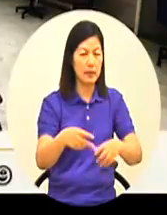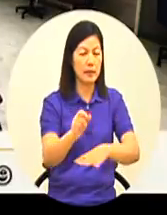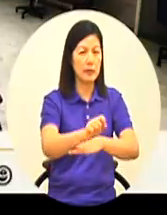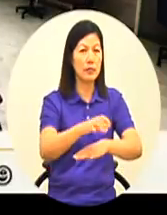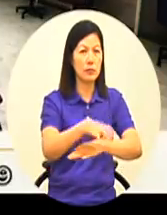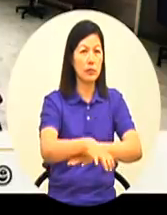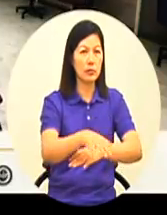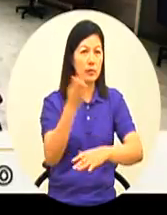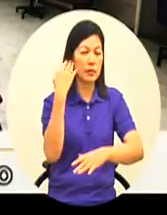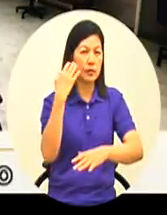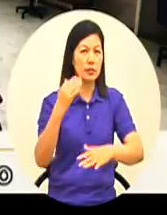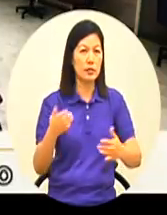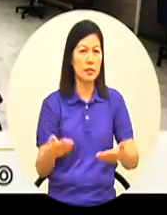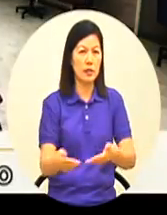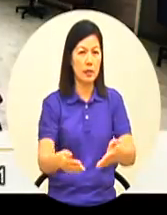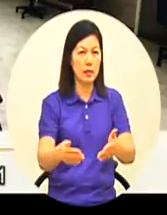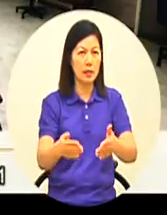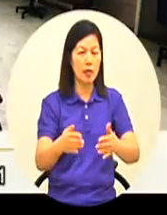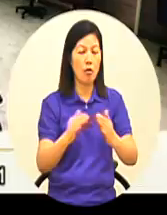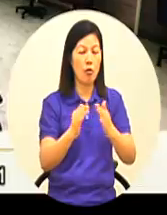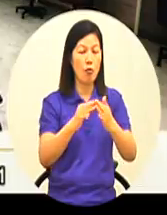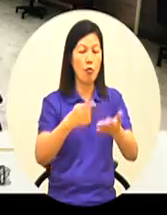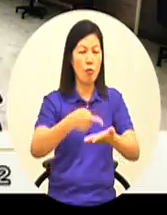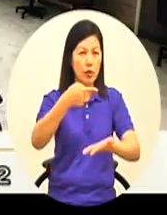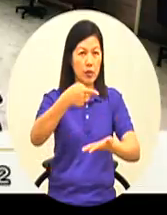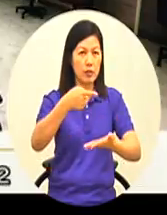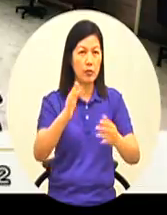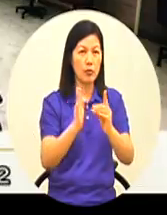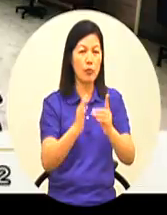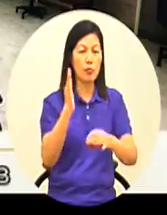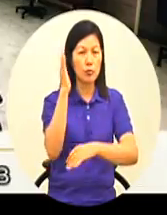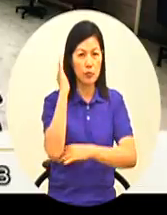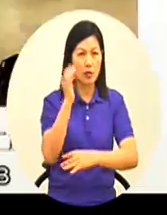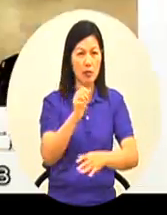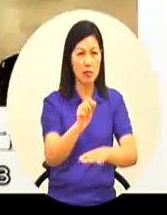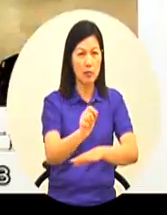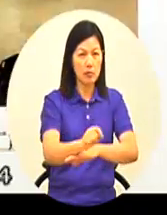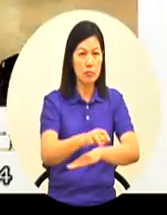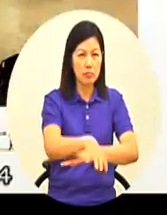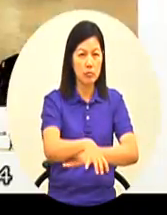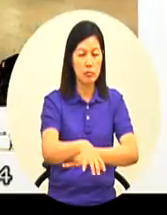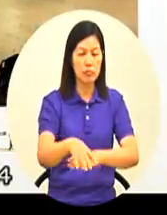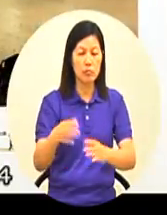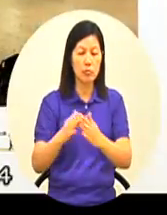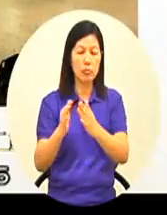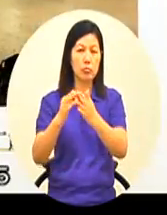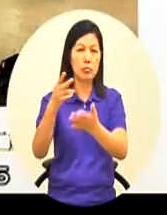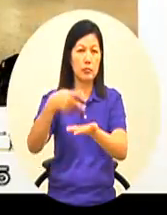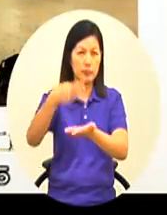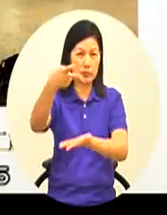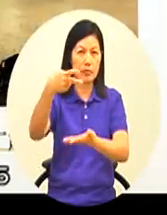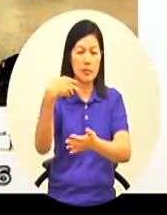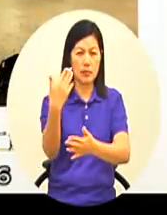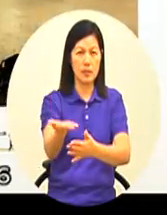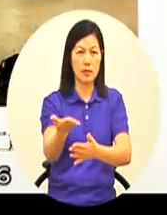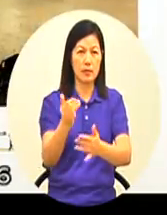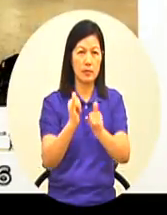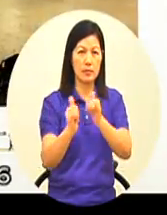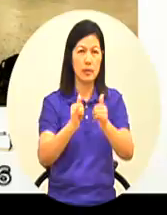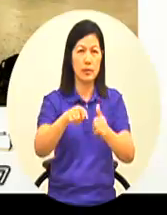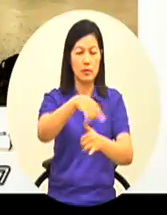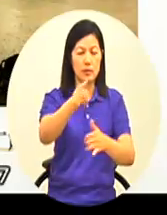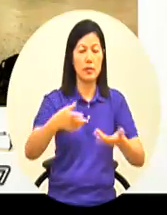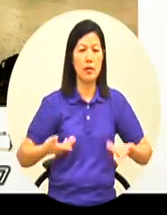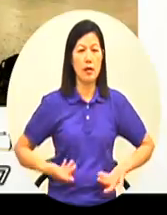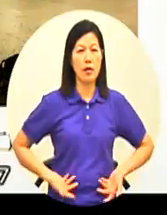是在一楼是户政的办公，那二楼就是供给我们民众在这边